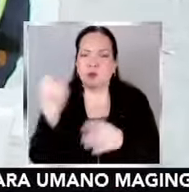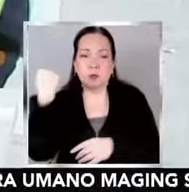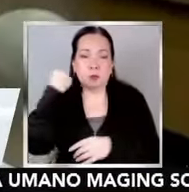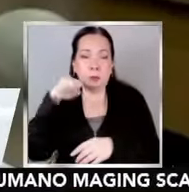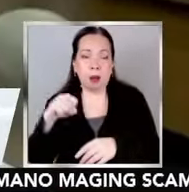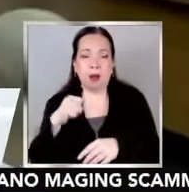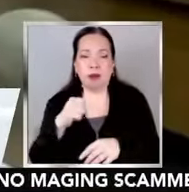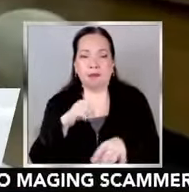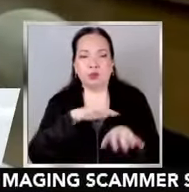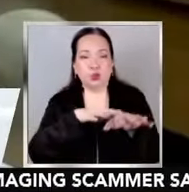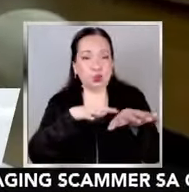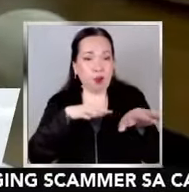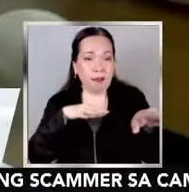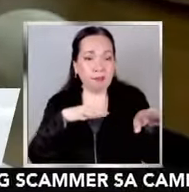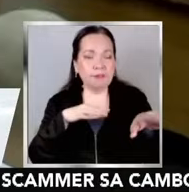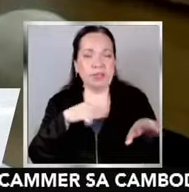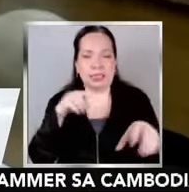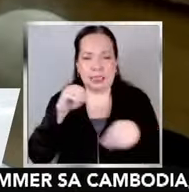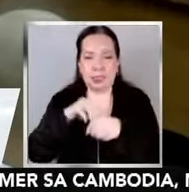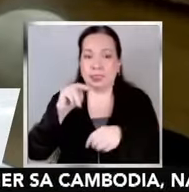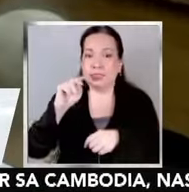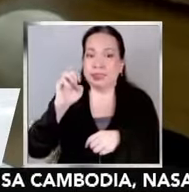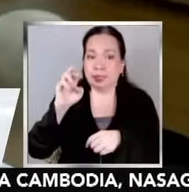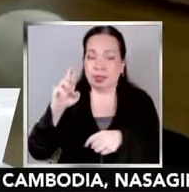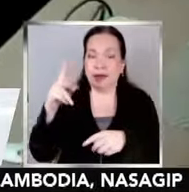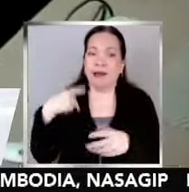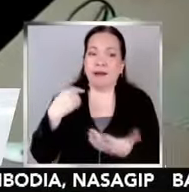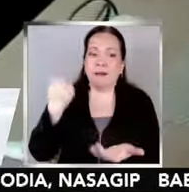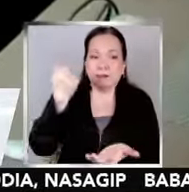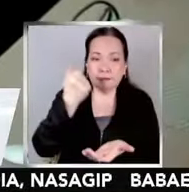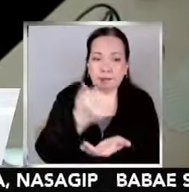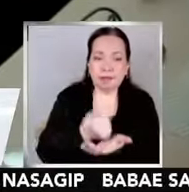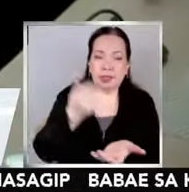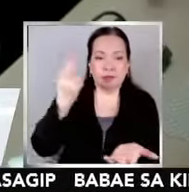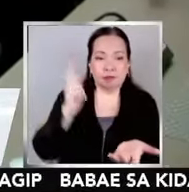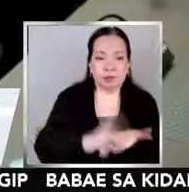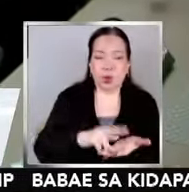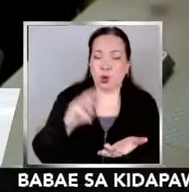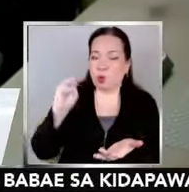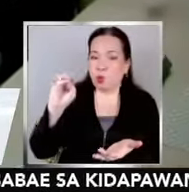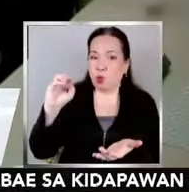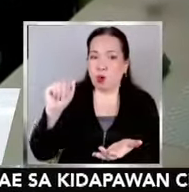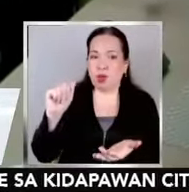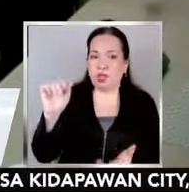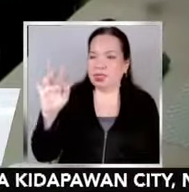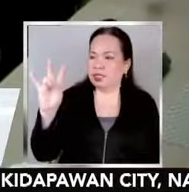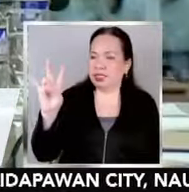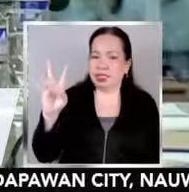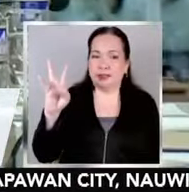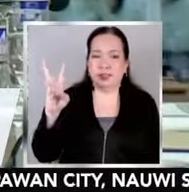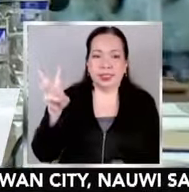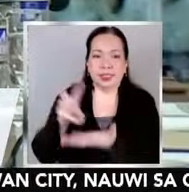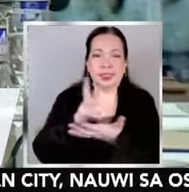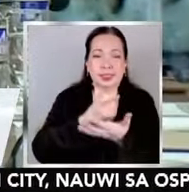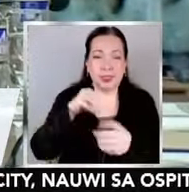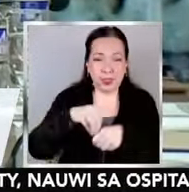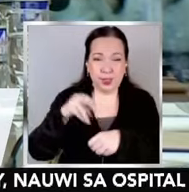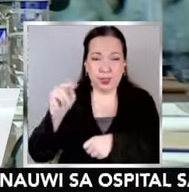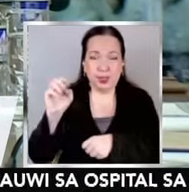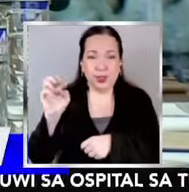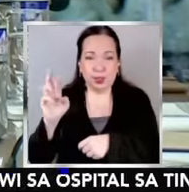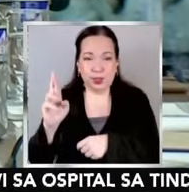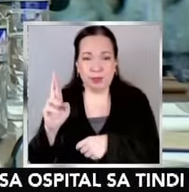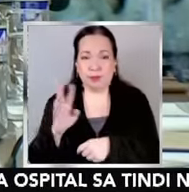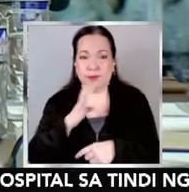Kamaynilaan sa pamamagitan ng pinirmahang MOA at data sharing agreement ng 17 bayan at lungsod sa Metro Manila. Simulan muna natin sa